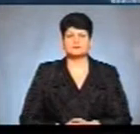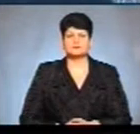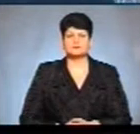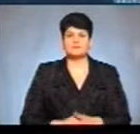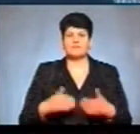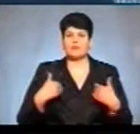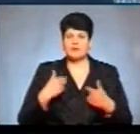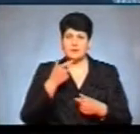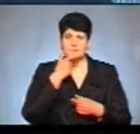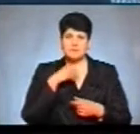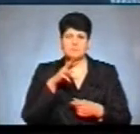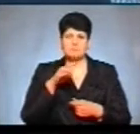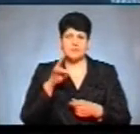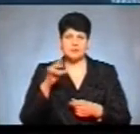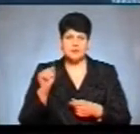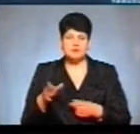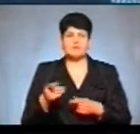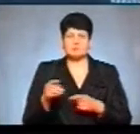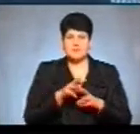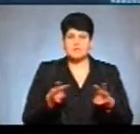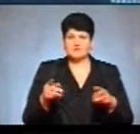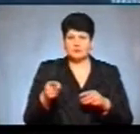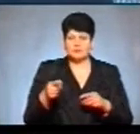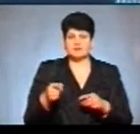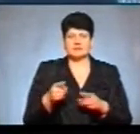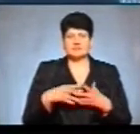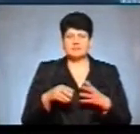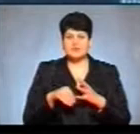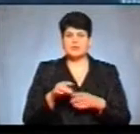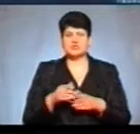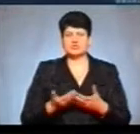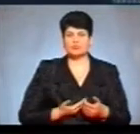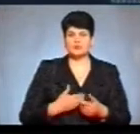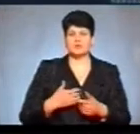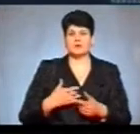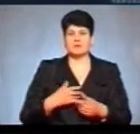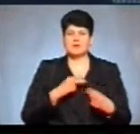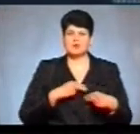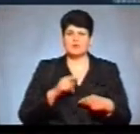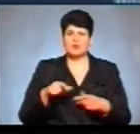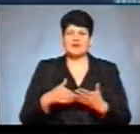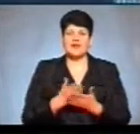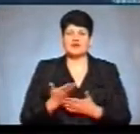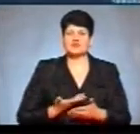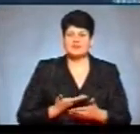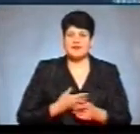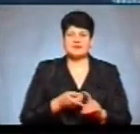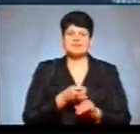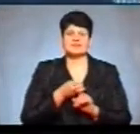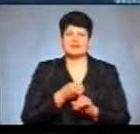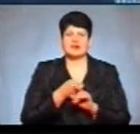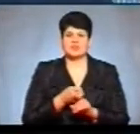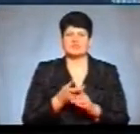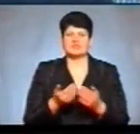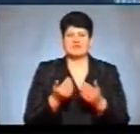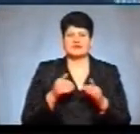Вітаю пана міністра на тернопільській землі, де живуть сумлінні працьовиті люди, і як і життя яких залежить в значній мірі від